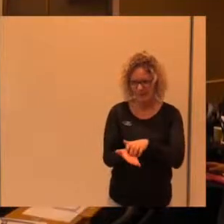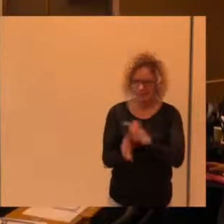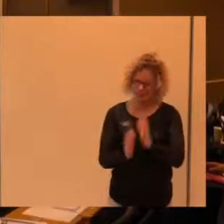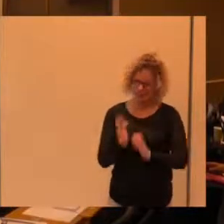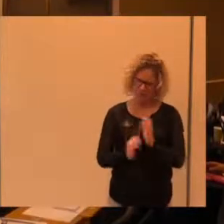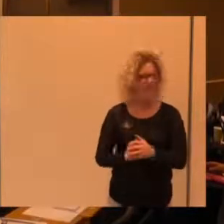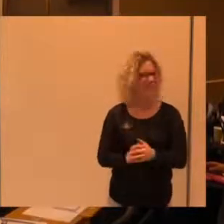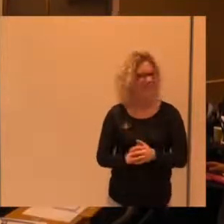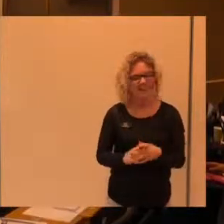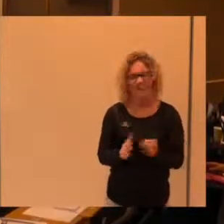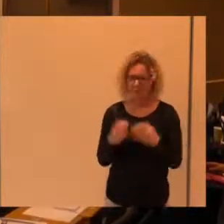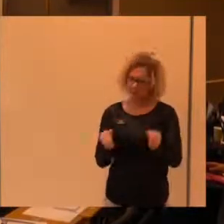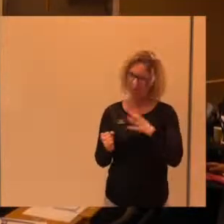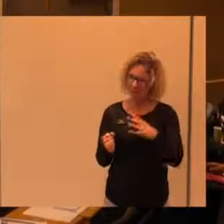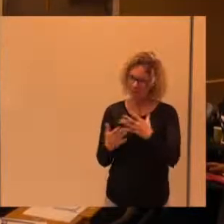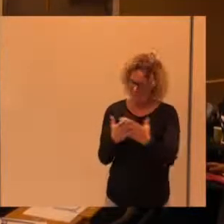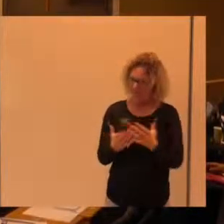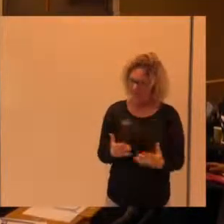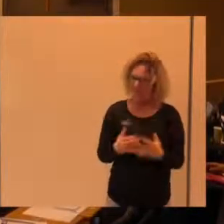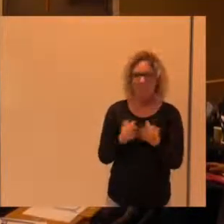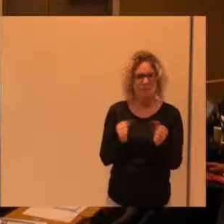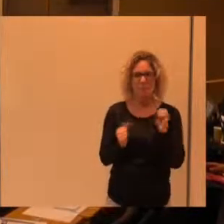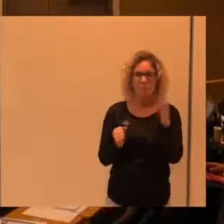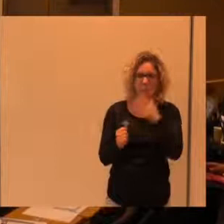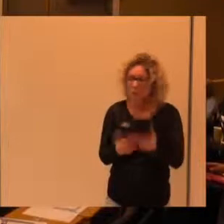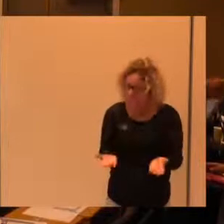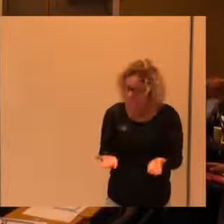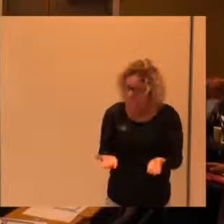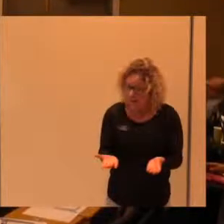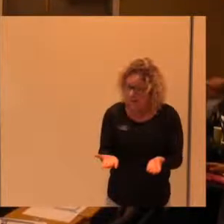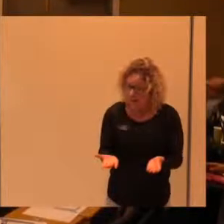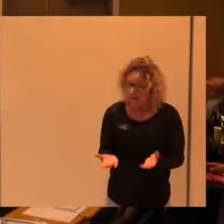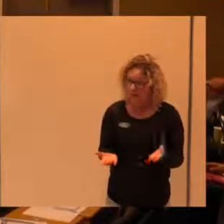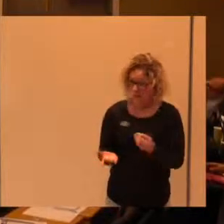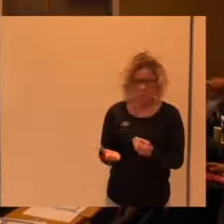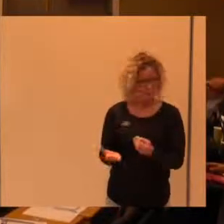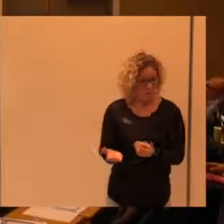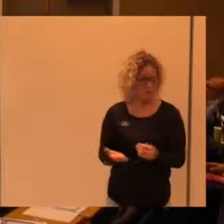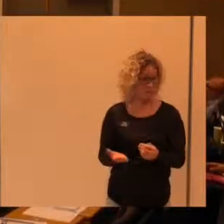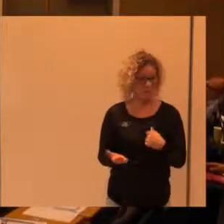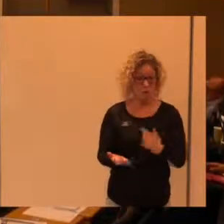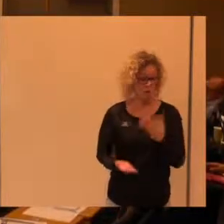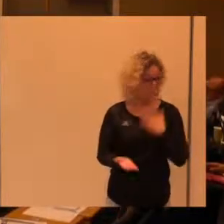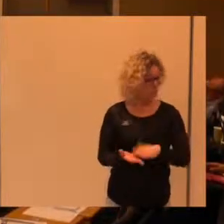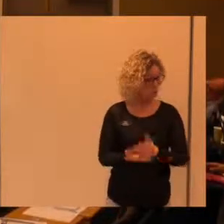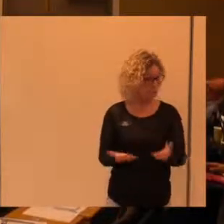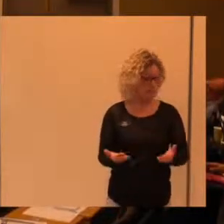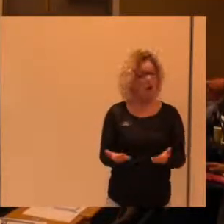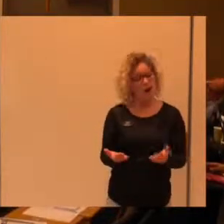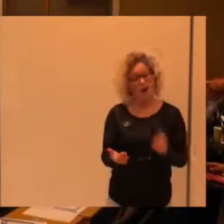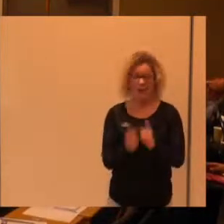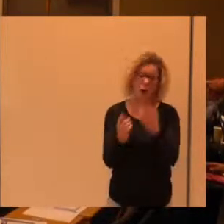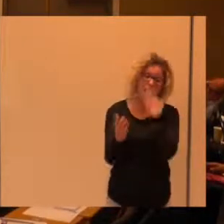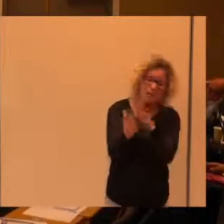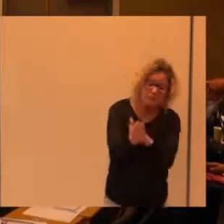som text. Men om inte det är mitt problem så ökar ju tillgängligheten bara att någon lägger dit en bild eller en